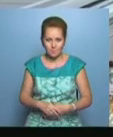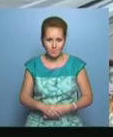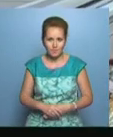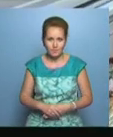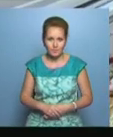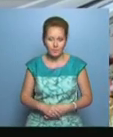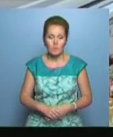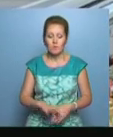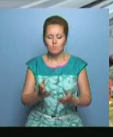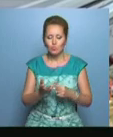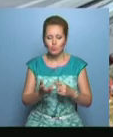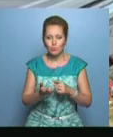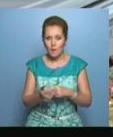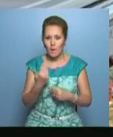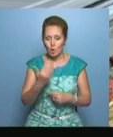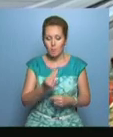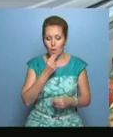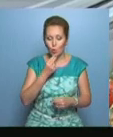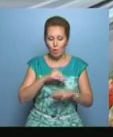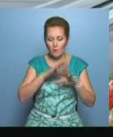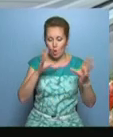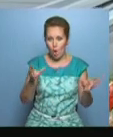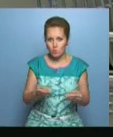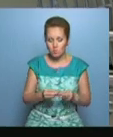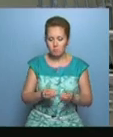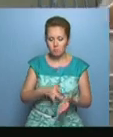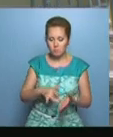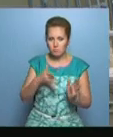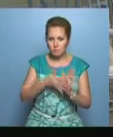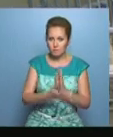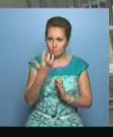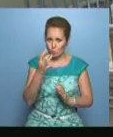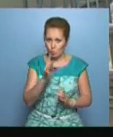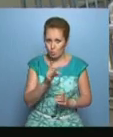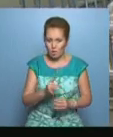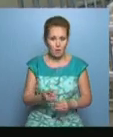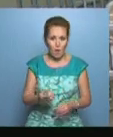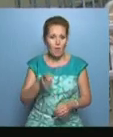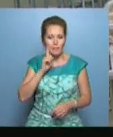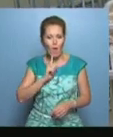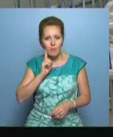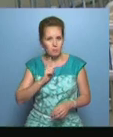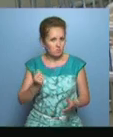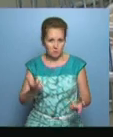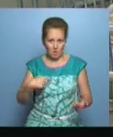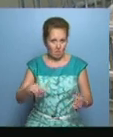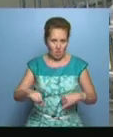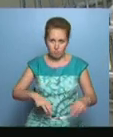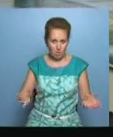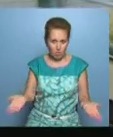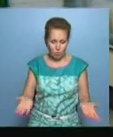Николаевна подсчитала, ее продуктовая корзина обходится 500 рублей. При этом, говорит, деликатесами себя не балует. Покупает лишь самое